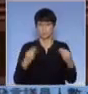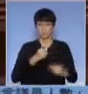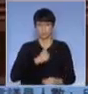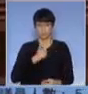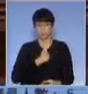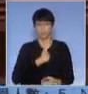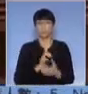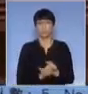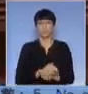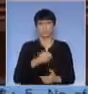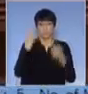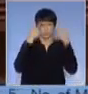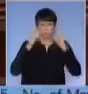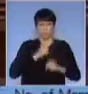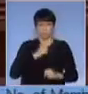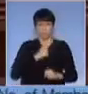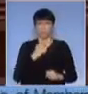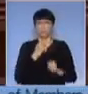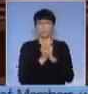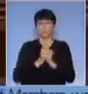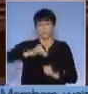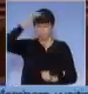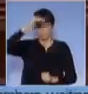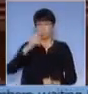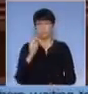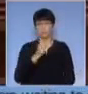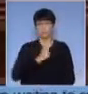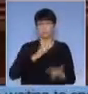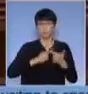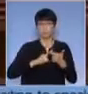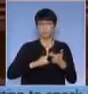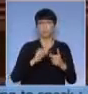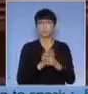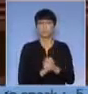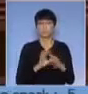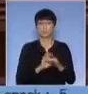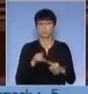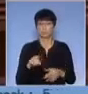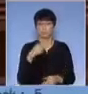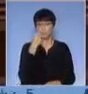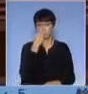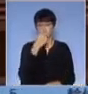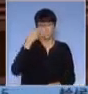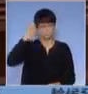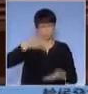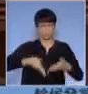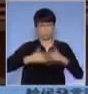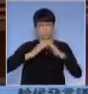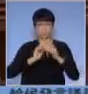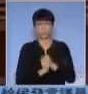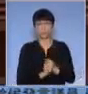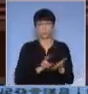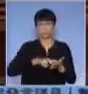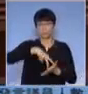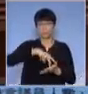有相當高的期望。就戴耀廷副教授發表有關香港可以考慮成立獨立國家